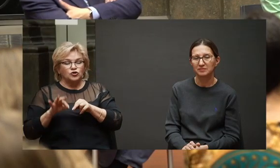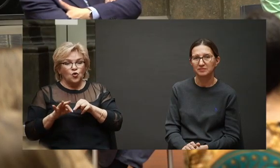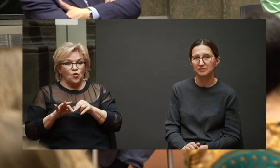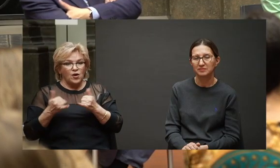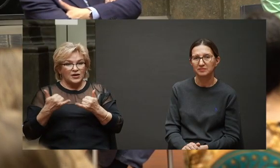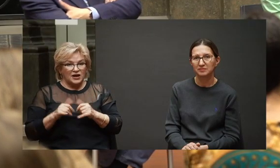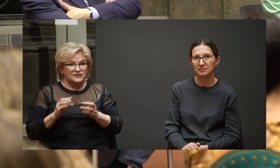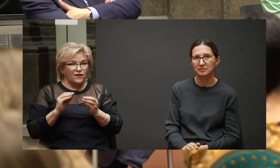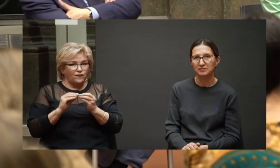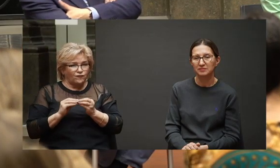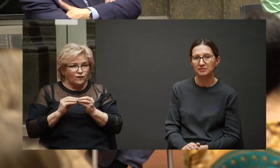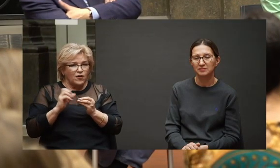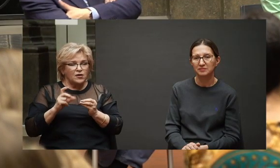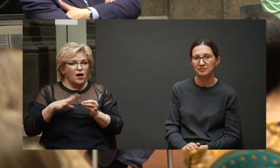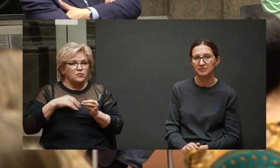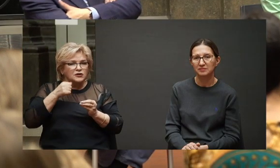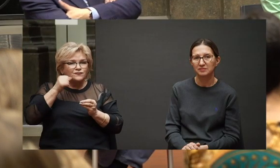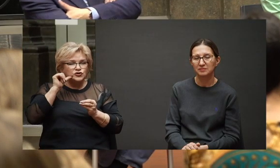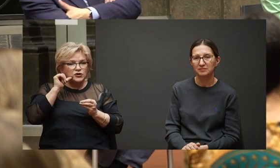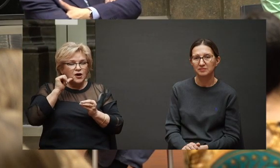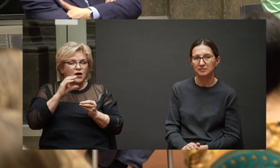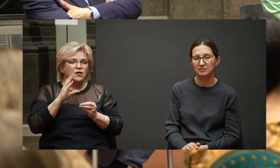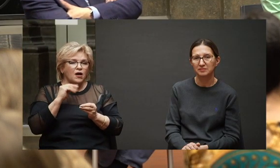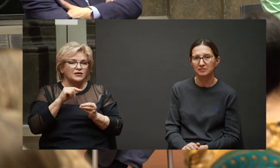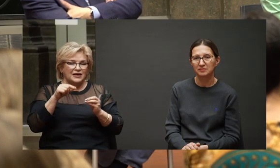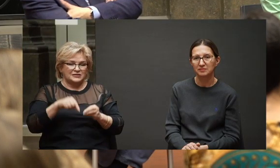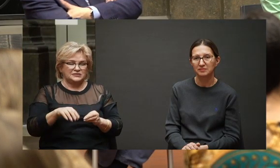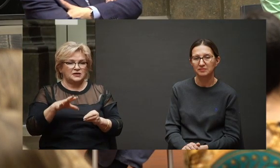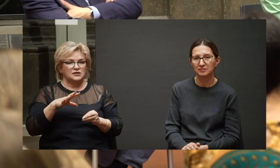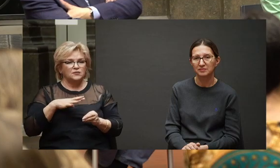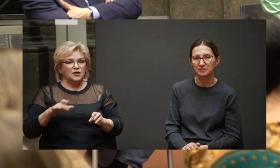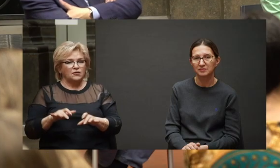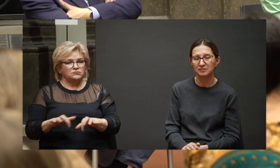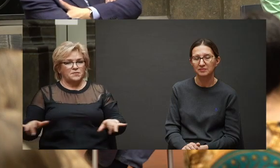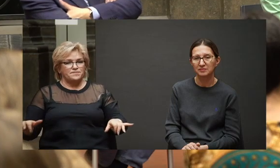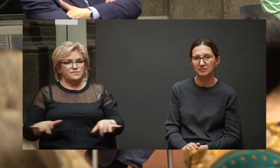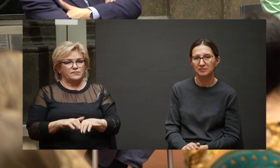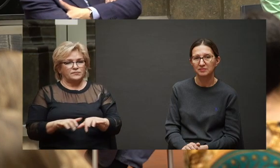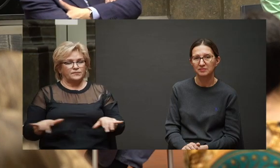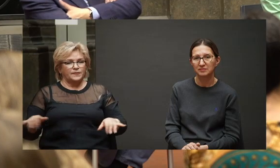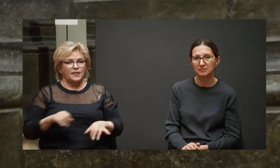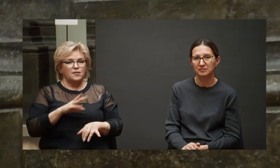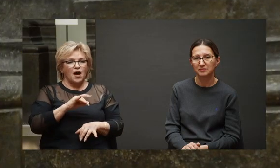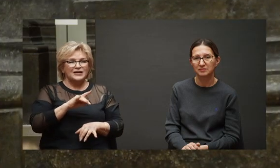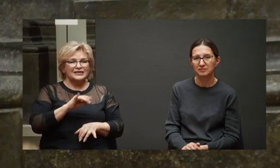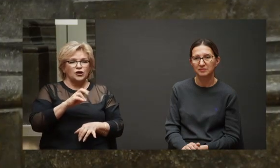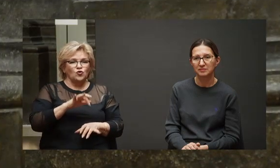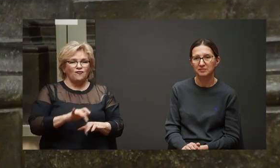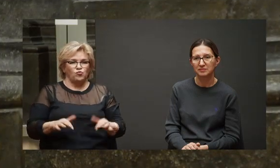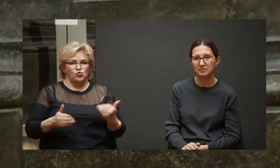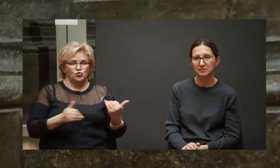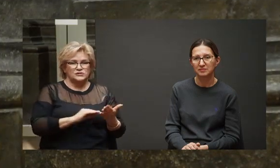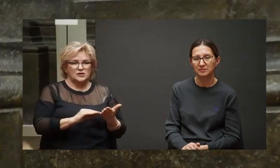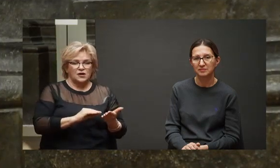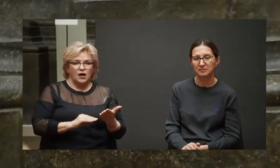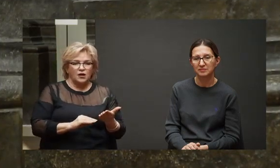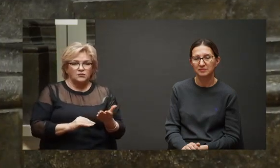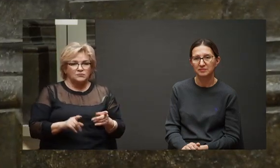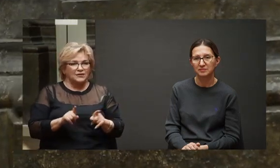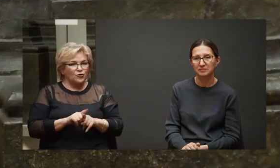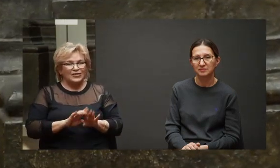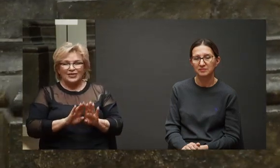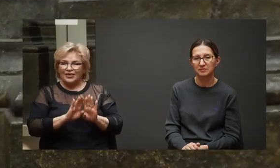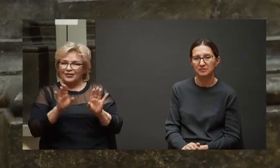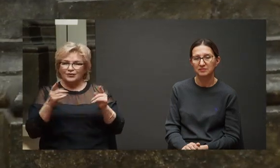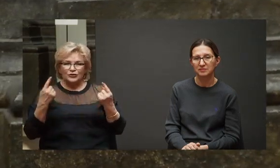оно такое же, какое оно было вчера, когда тут играли музыку Мартынова? Оно такое же? Нет, оно, конечно,